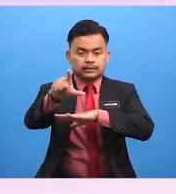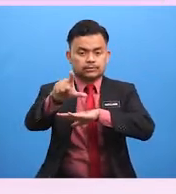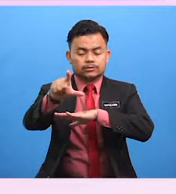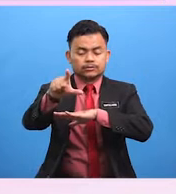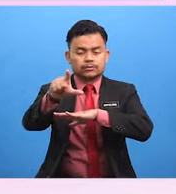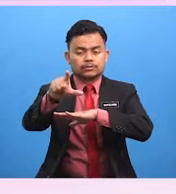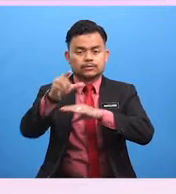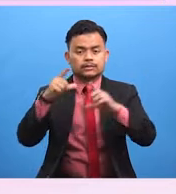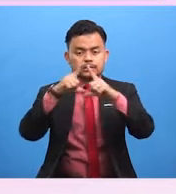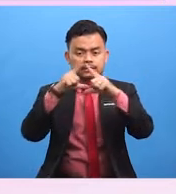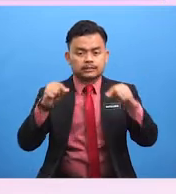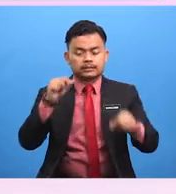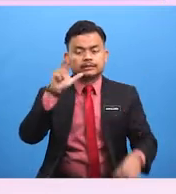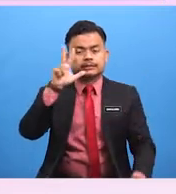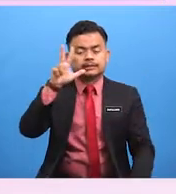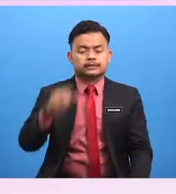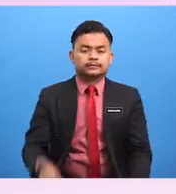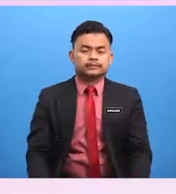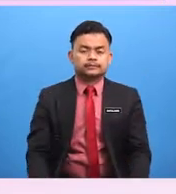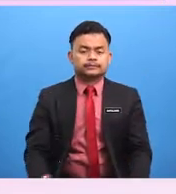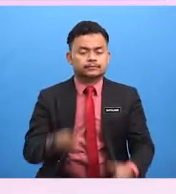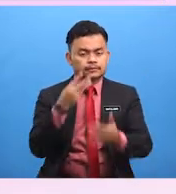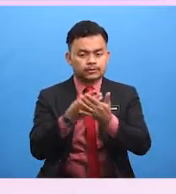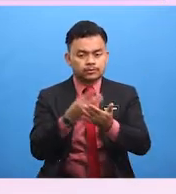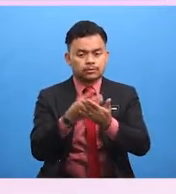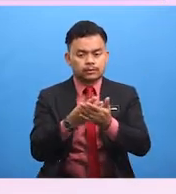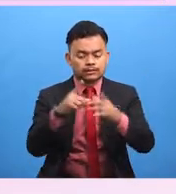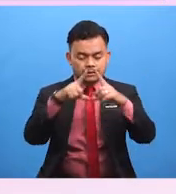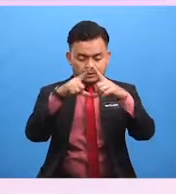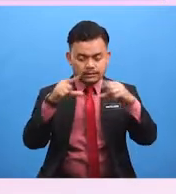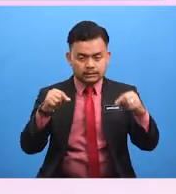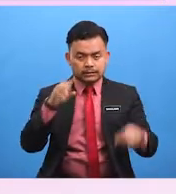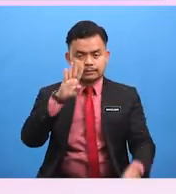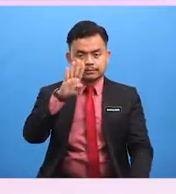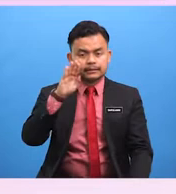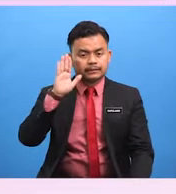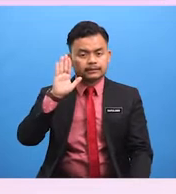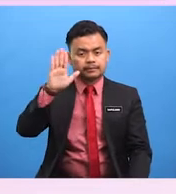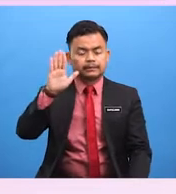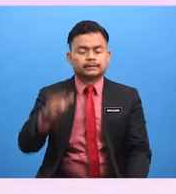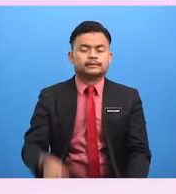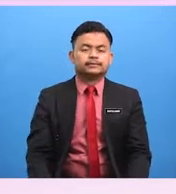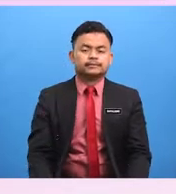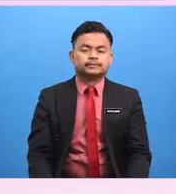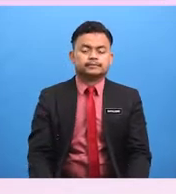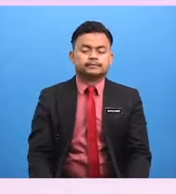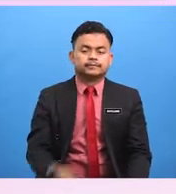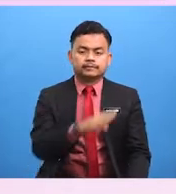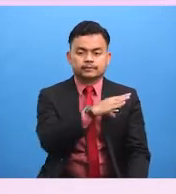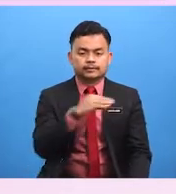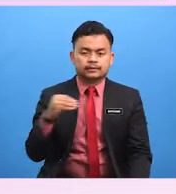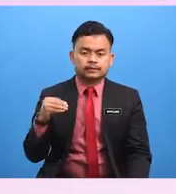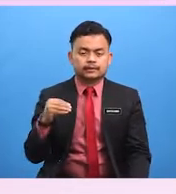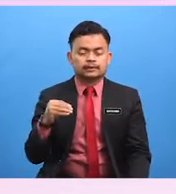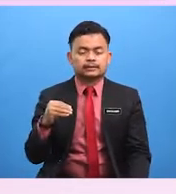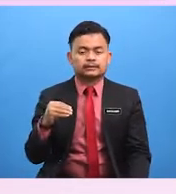Bentuk asas bagi wang kertas pula ialah segi empat tepat. Dan bentuk asas